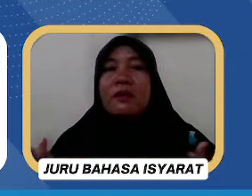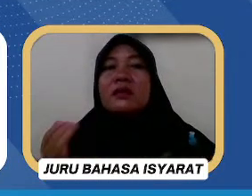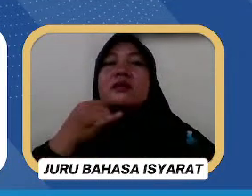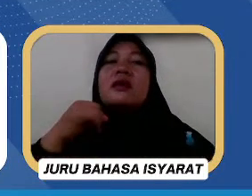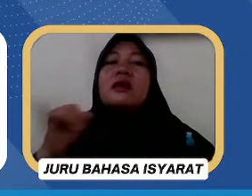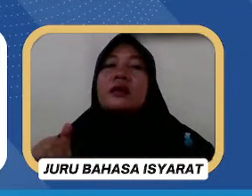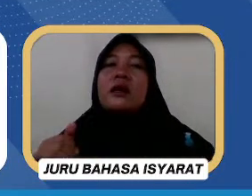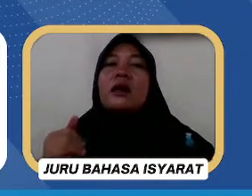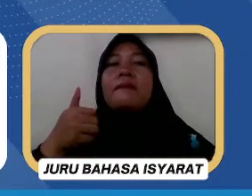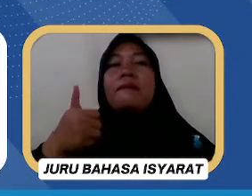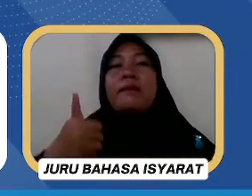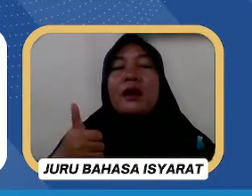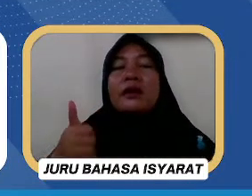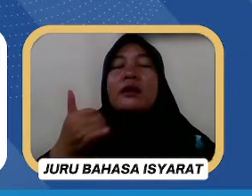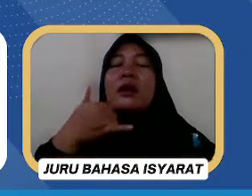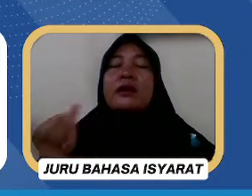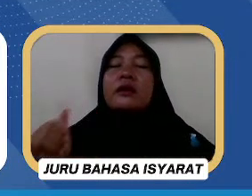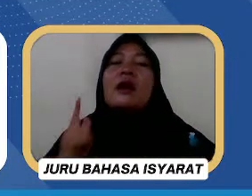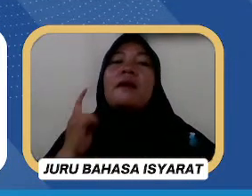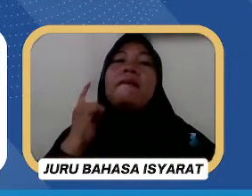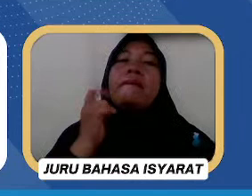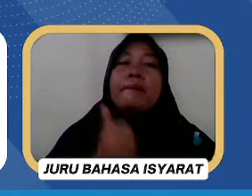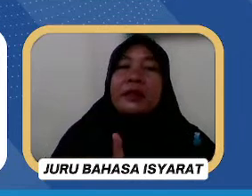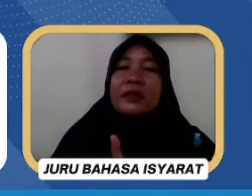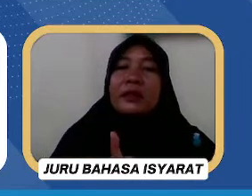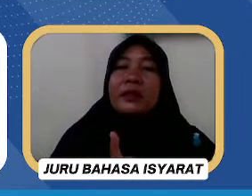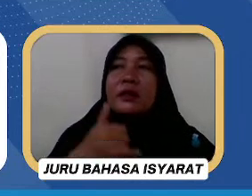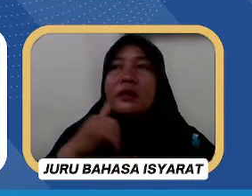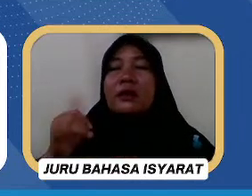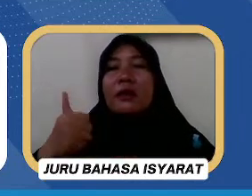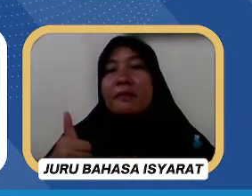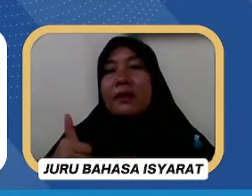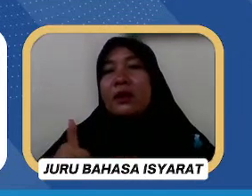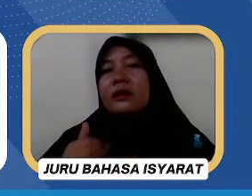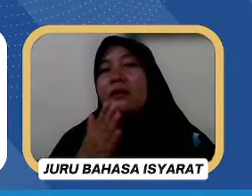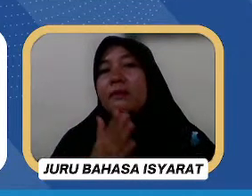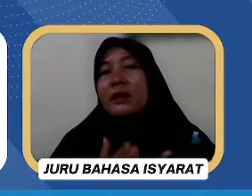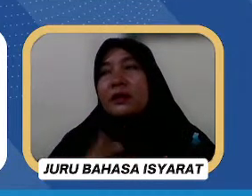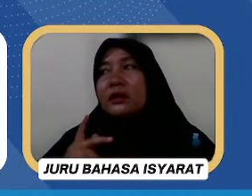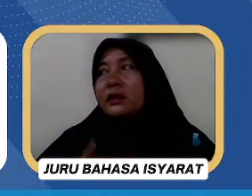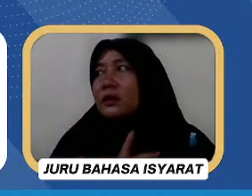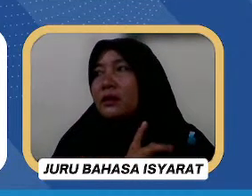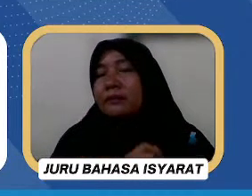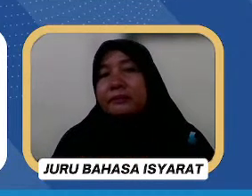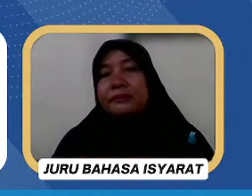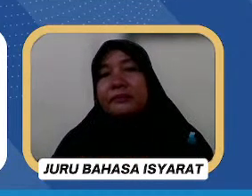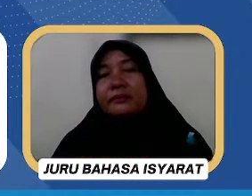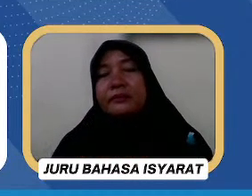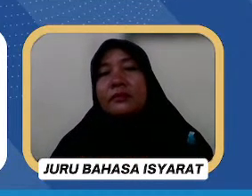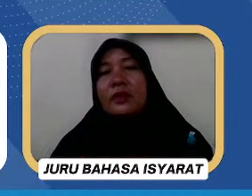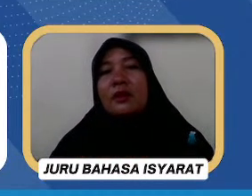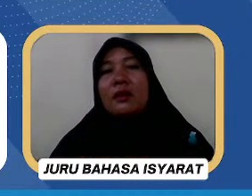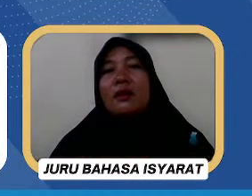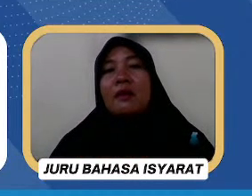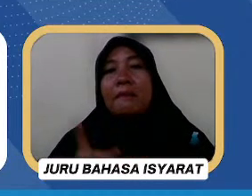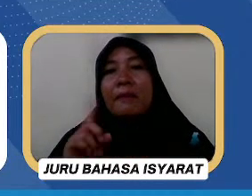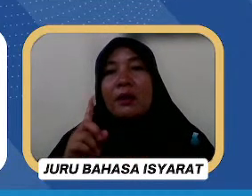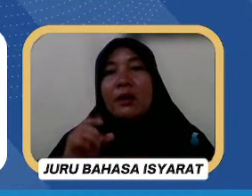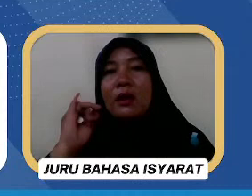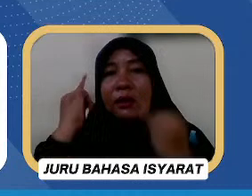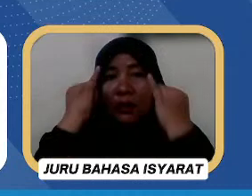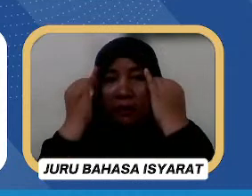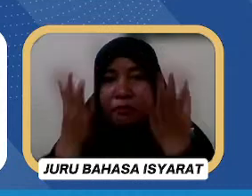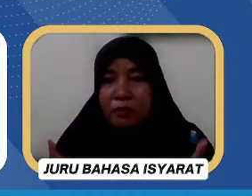sangat bermanfaat bagi kita, mana informasi yang baik, mana informasi yang kurang baik. Tentunya dari